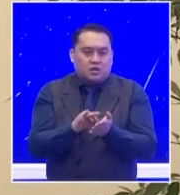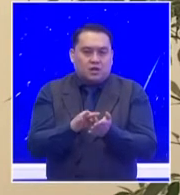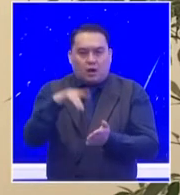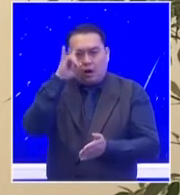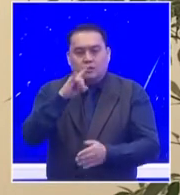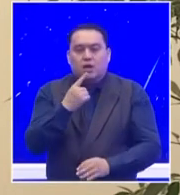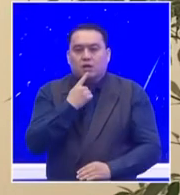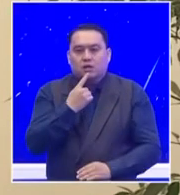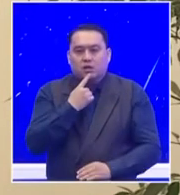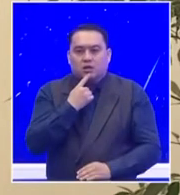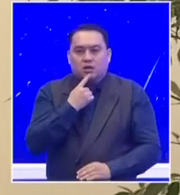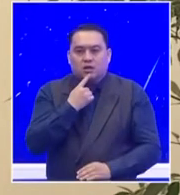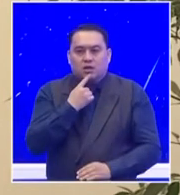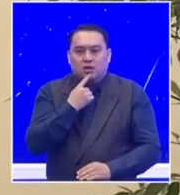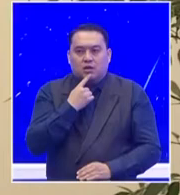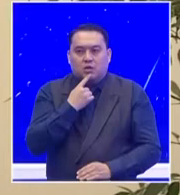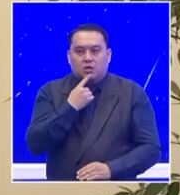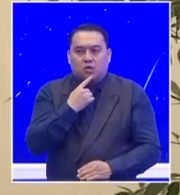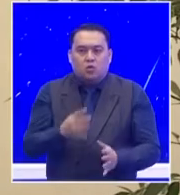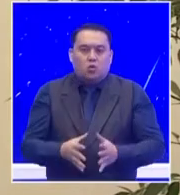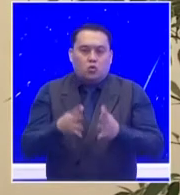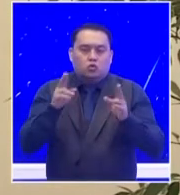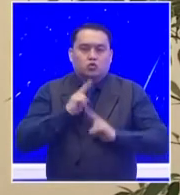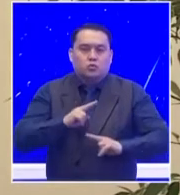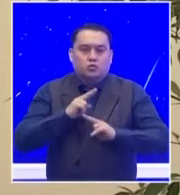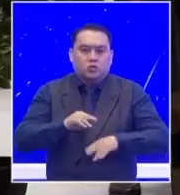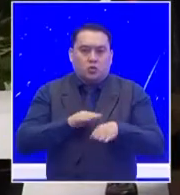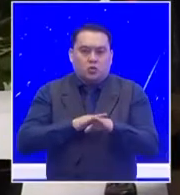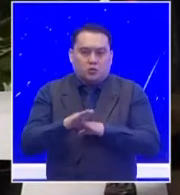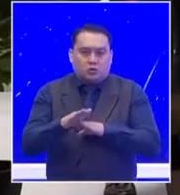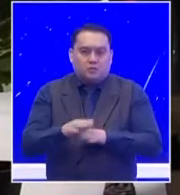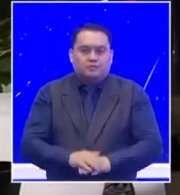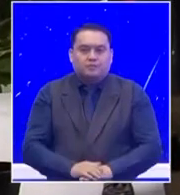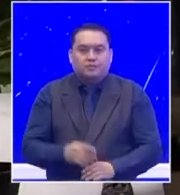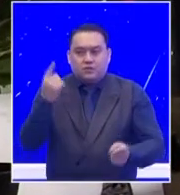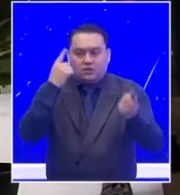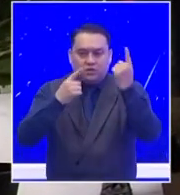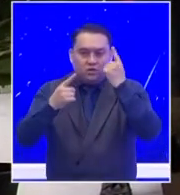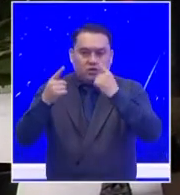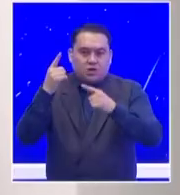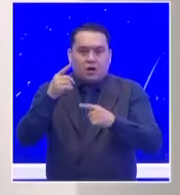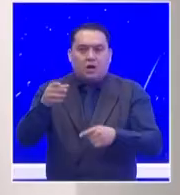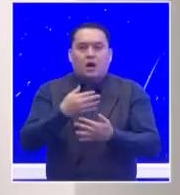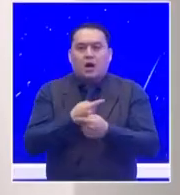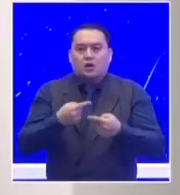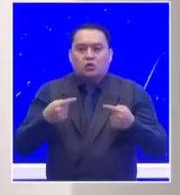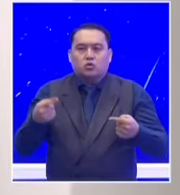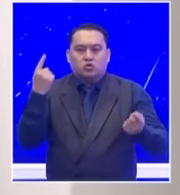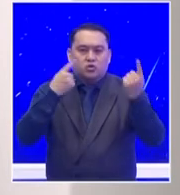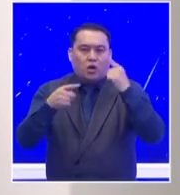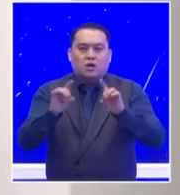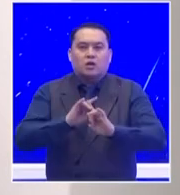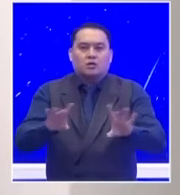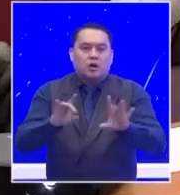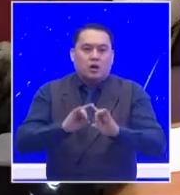қазақ тілі мен әдебиеті пәнінің мұғалімдері үлкен жұмыс атқаруда. Әдеби шарада оқушылар ақынның түрлі шығармаларын қамтыды,